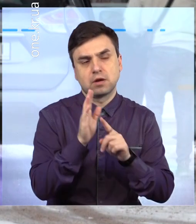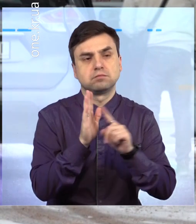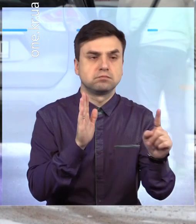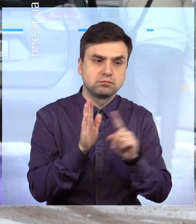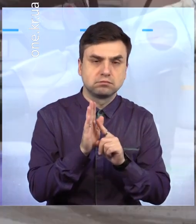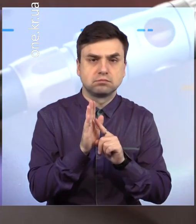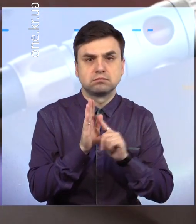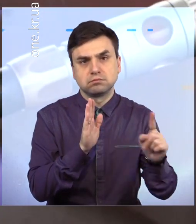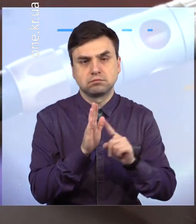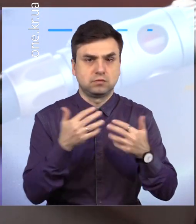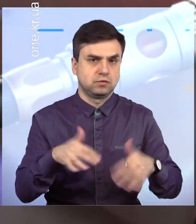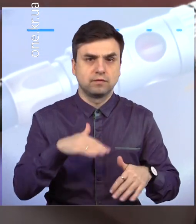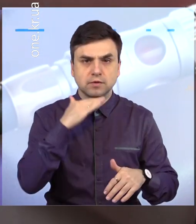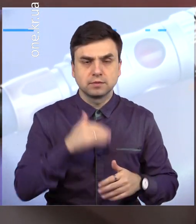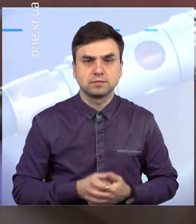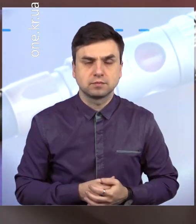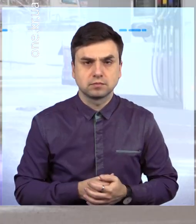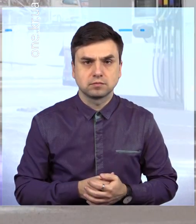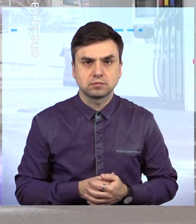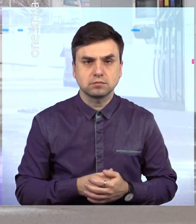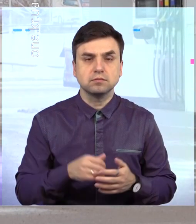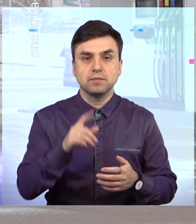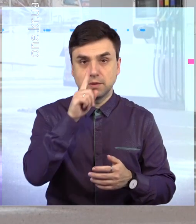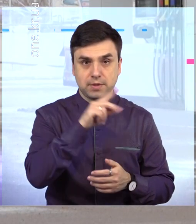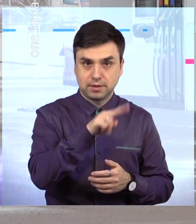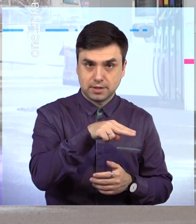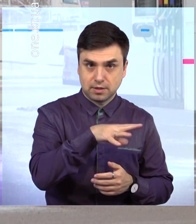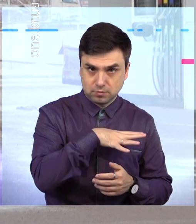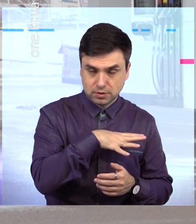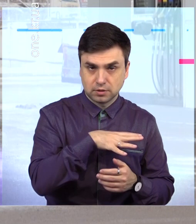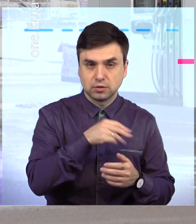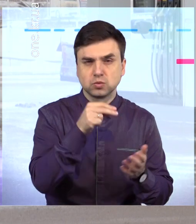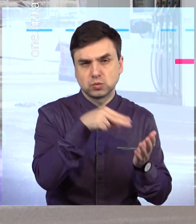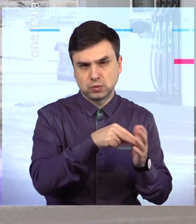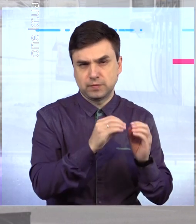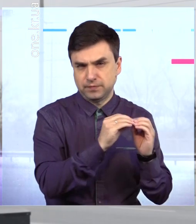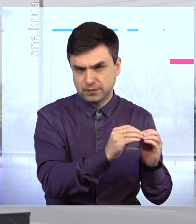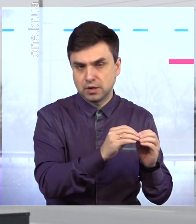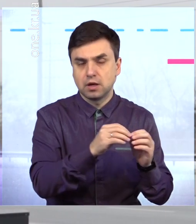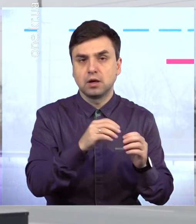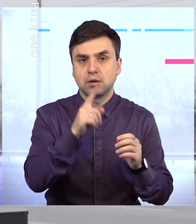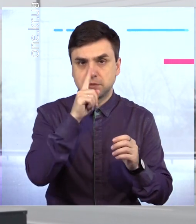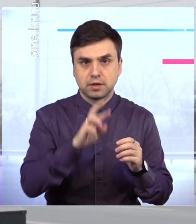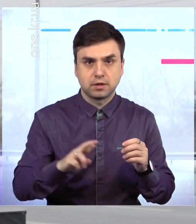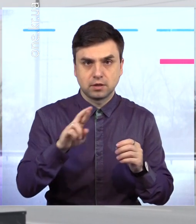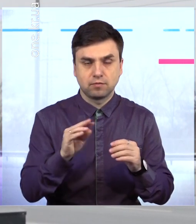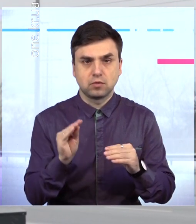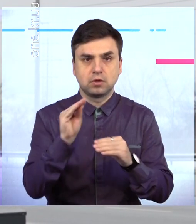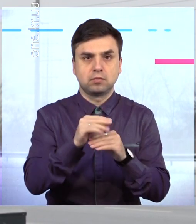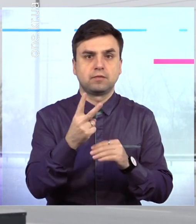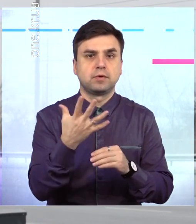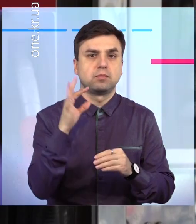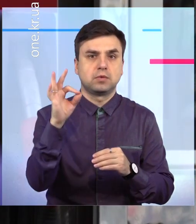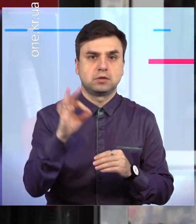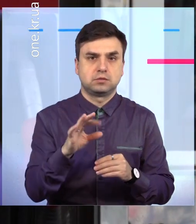року, якщо порівнювати із груднем минулого, в середньому ціна на пальне підскочила майже на 25%. Останній відчутний для гаманців-українців